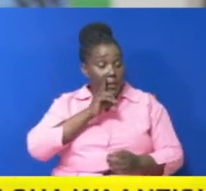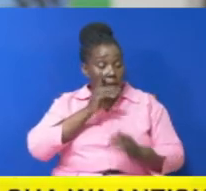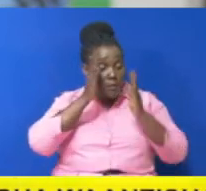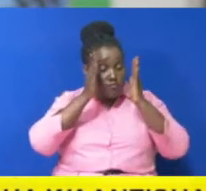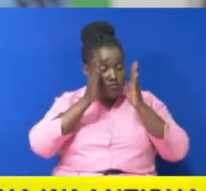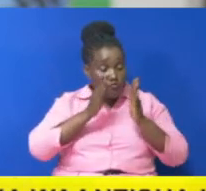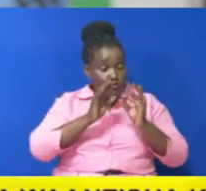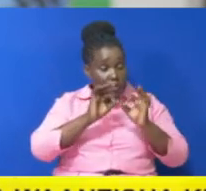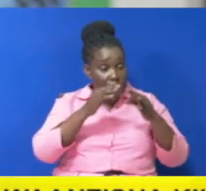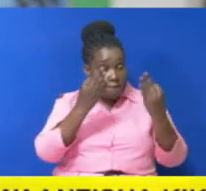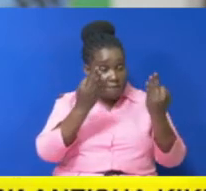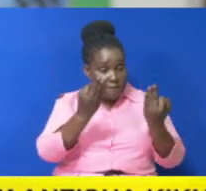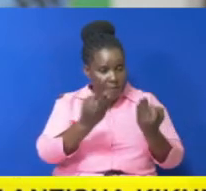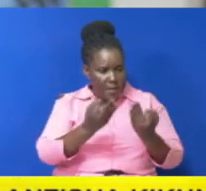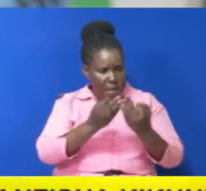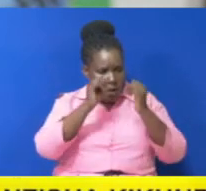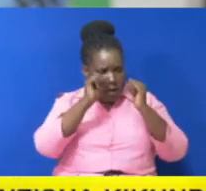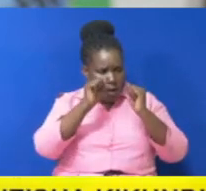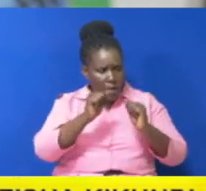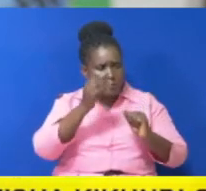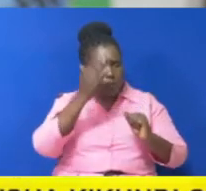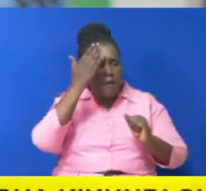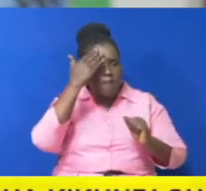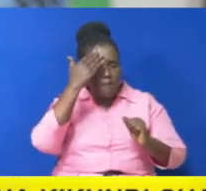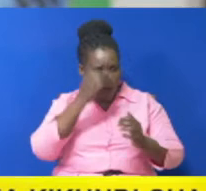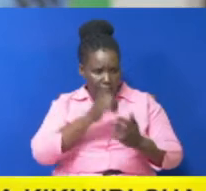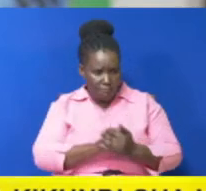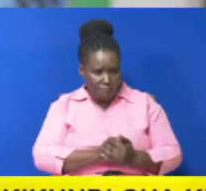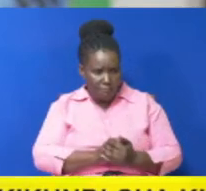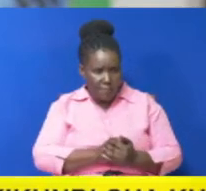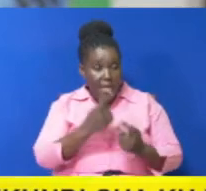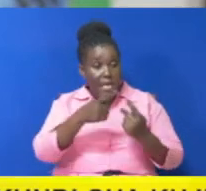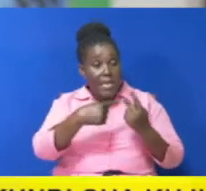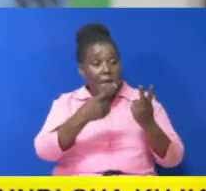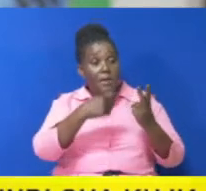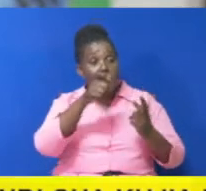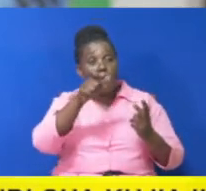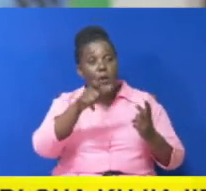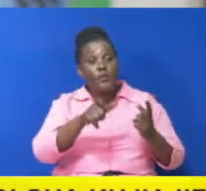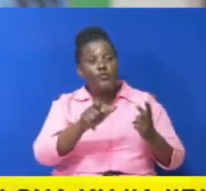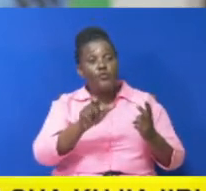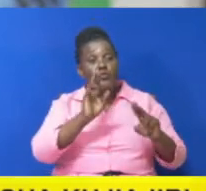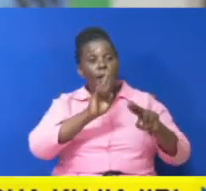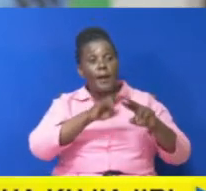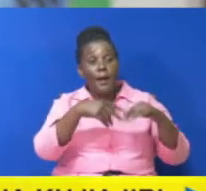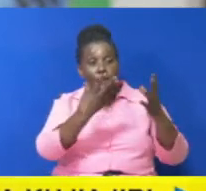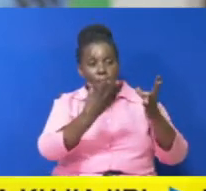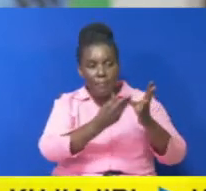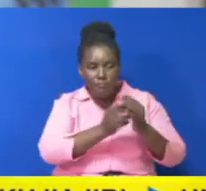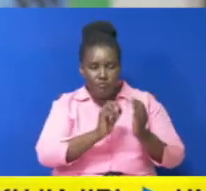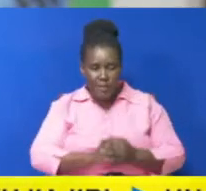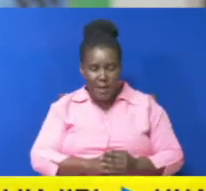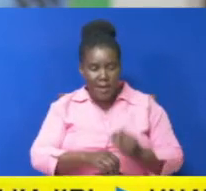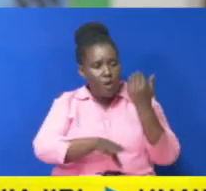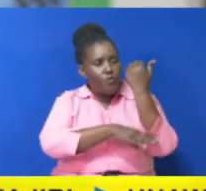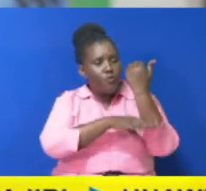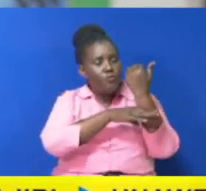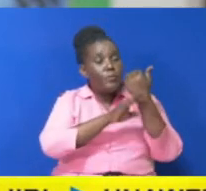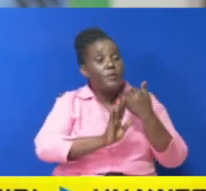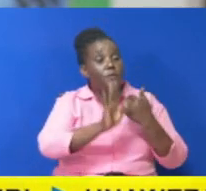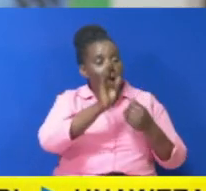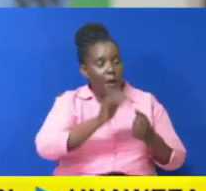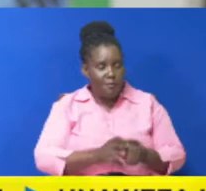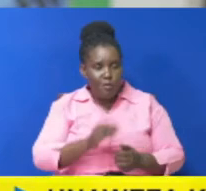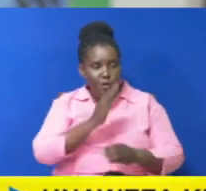kila kitu ambacho watu wake wanaoishi nao. Mfano umri, kama kuna mtu ana ulemavu, ulemavu huo je wa